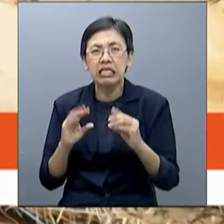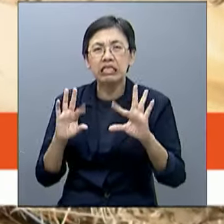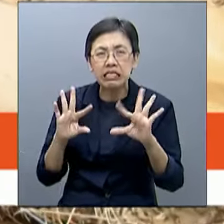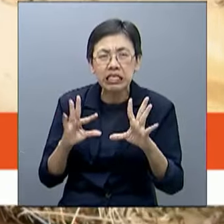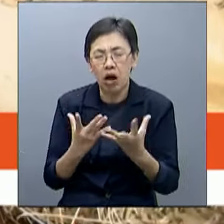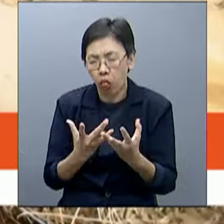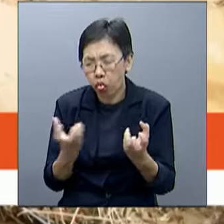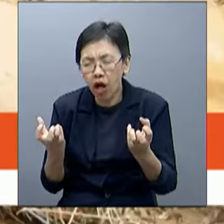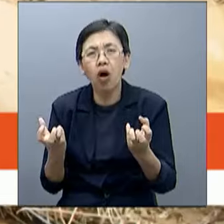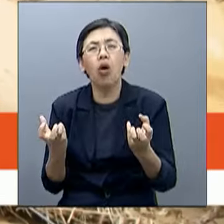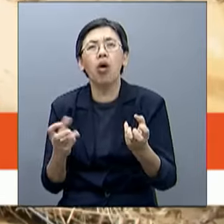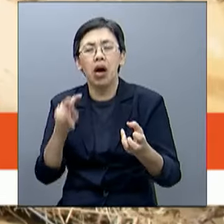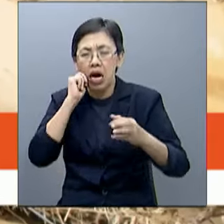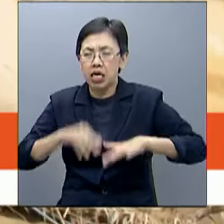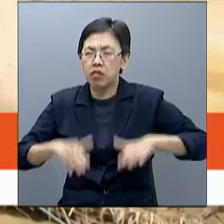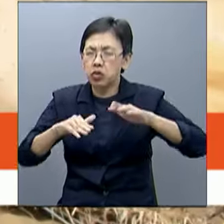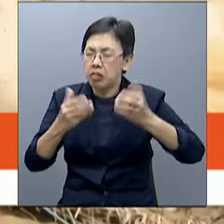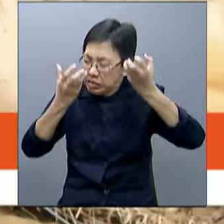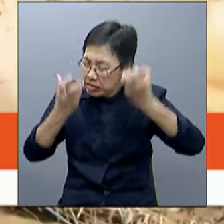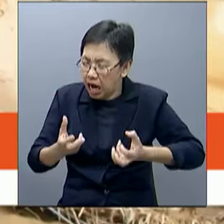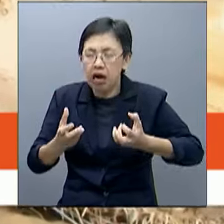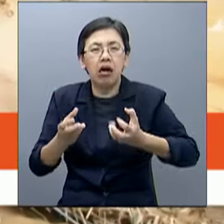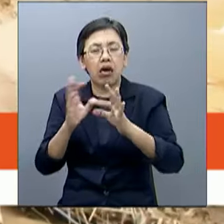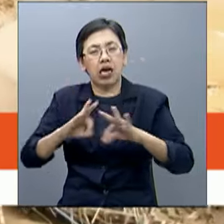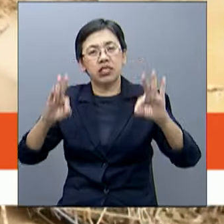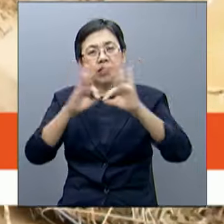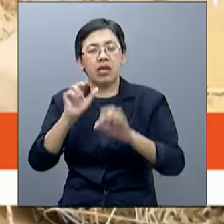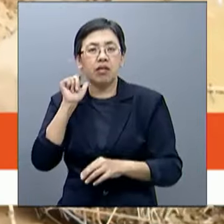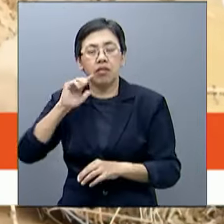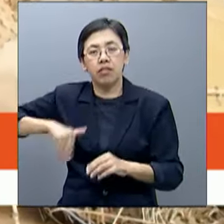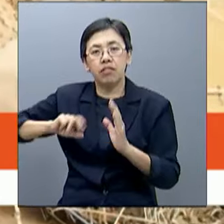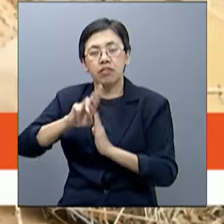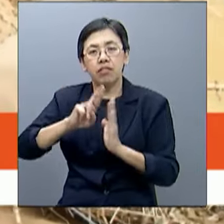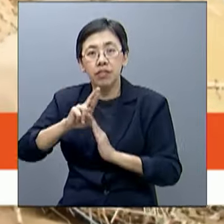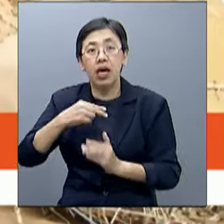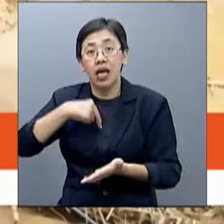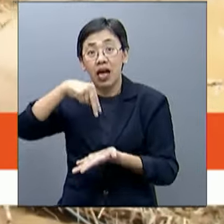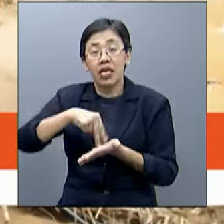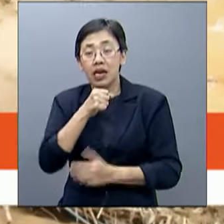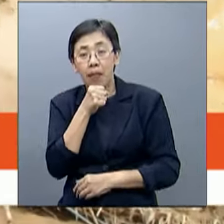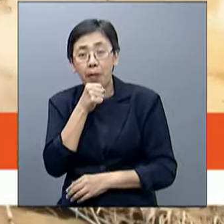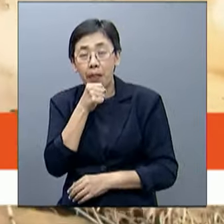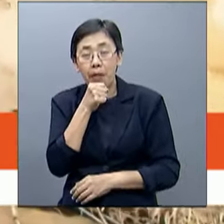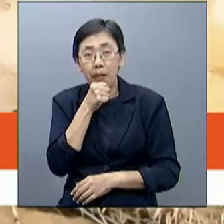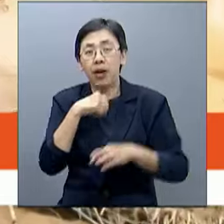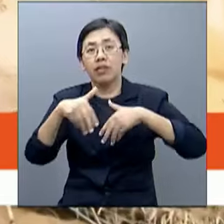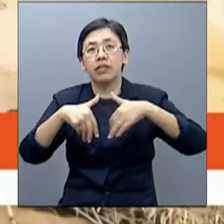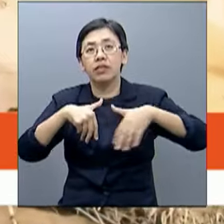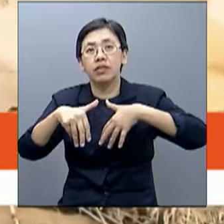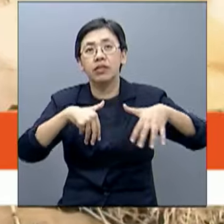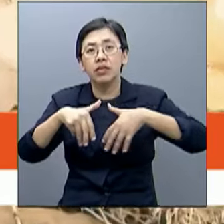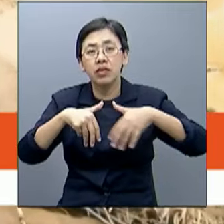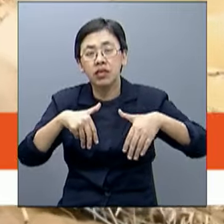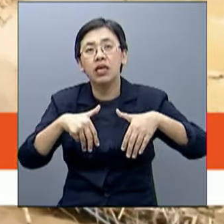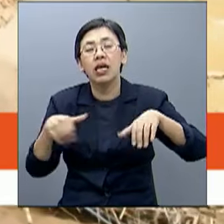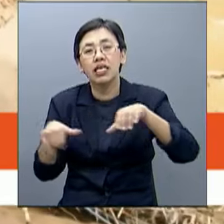และถือว่าเป็นน้ำท่วมครั้งใหญ่ครั้งประวัติศาสตร์ของแม่สายครับจุดที่ผมยืนอยู่ตรงนี้นะครับก็คือชุมชนถ้ำผ